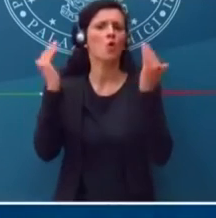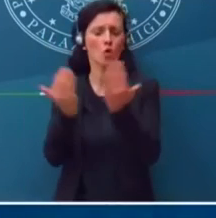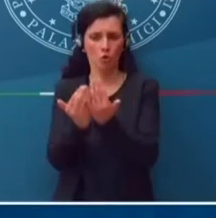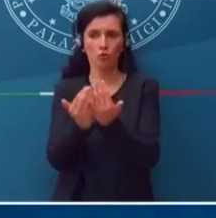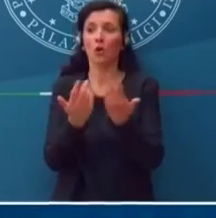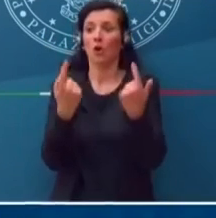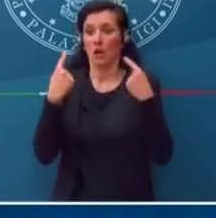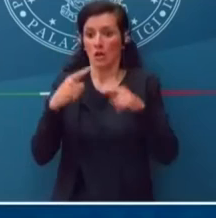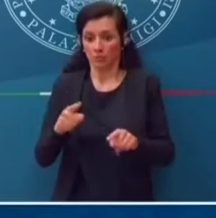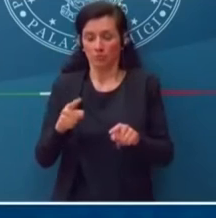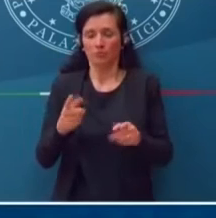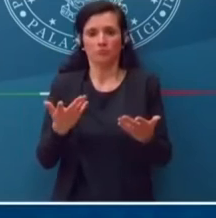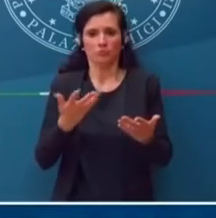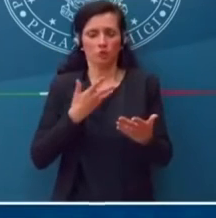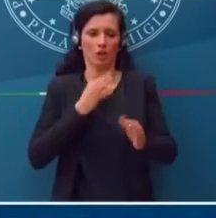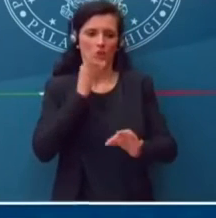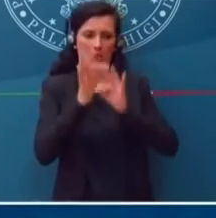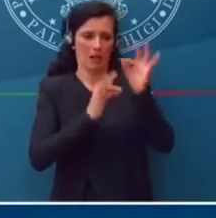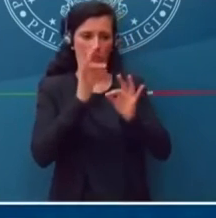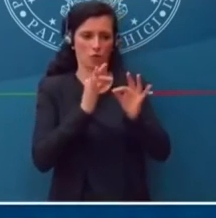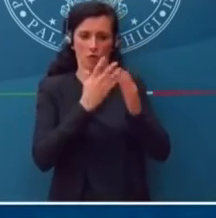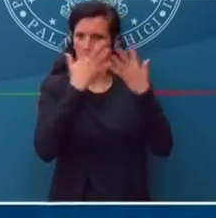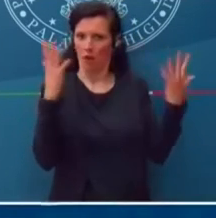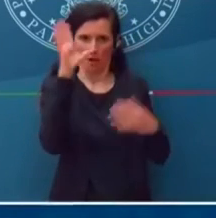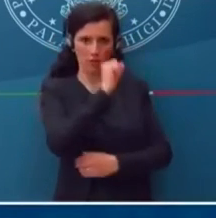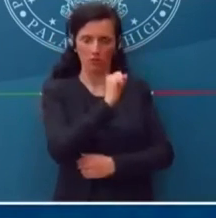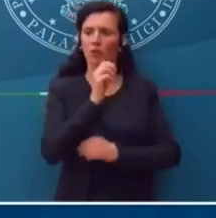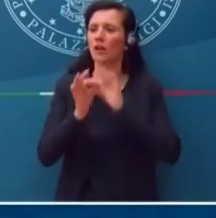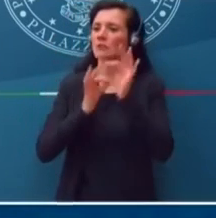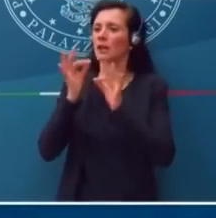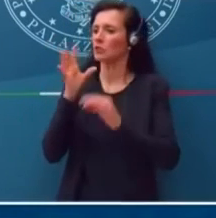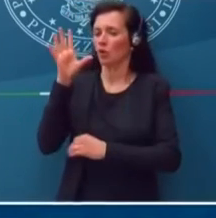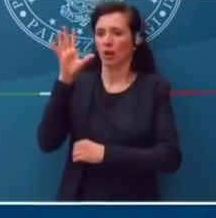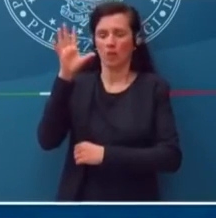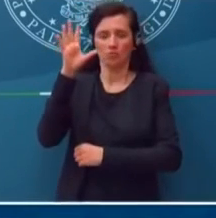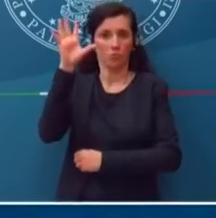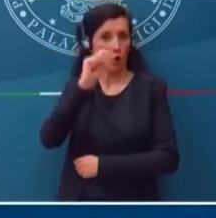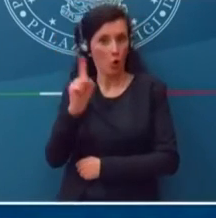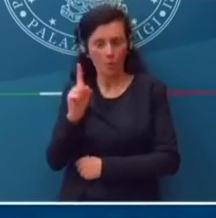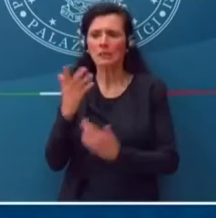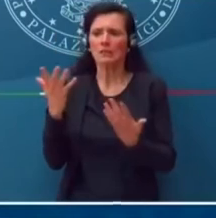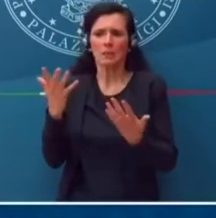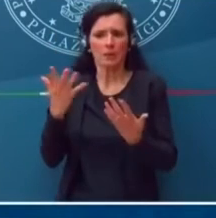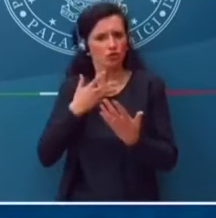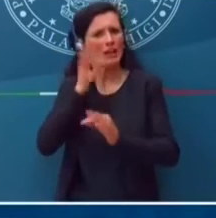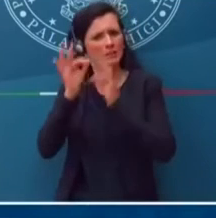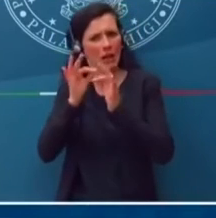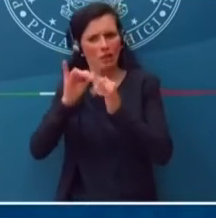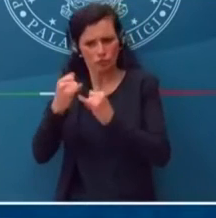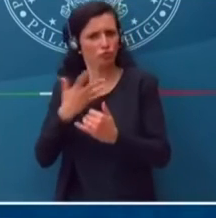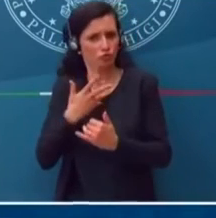comprensibili o incomprensibili, cioè una spiegazione incomprensibile non è tanto spiegazione, ma la motivazione è questa.